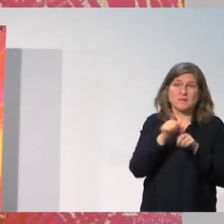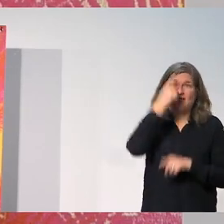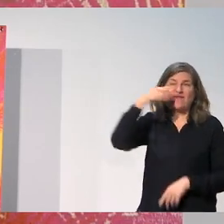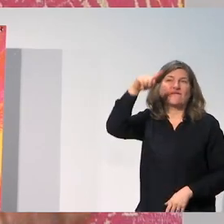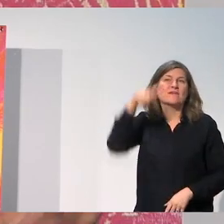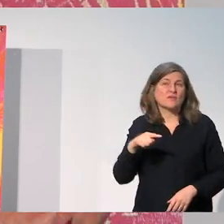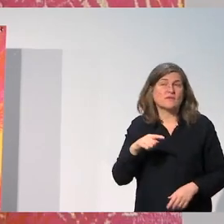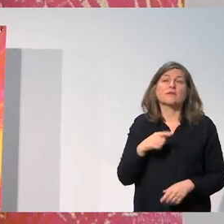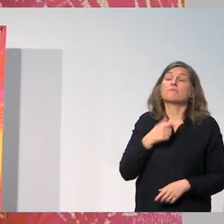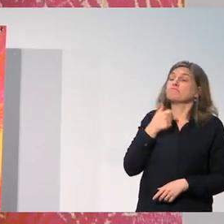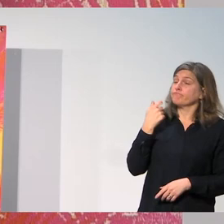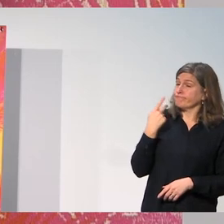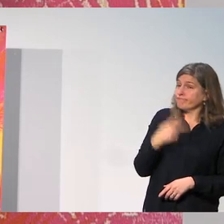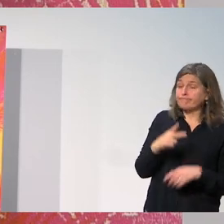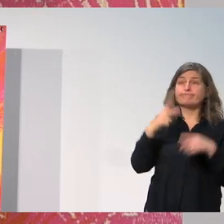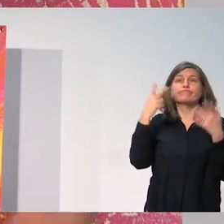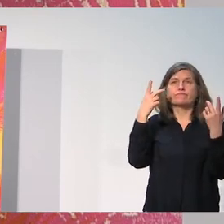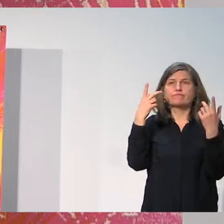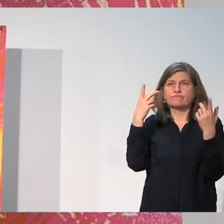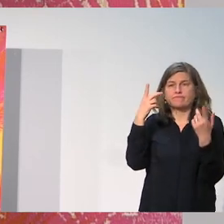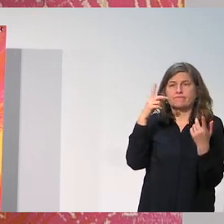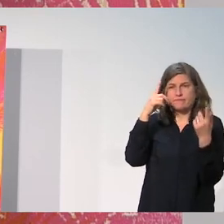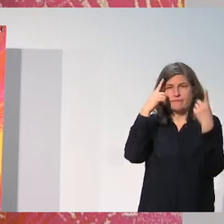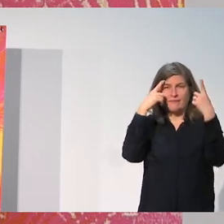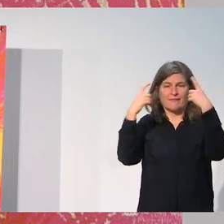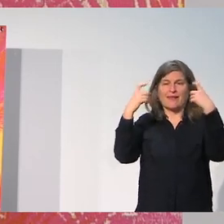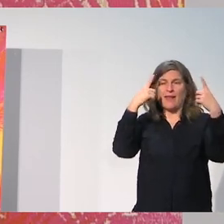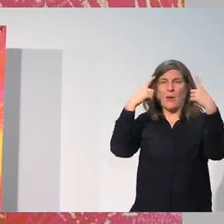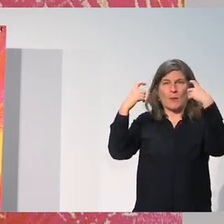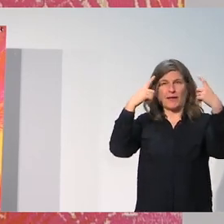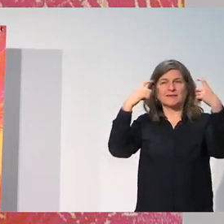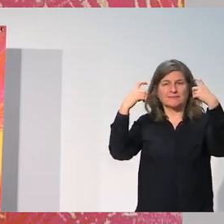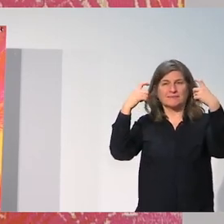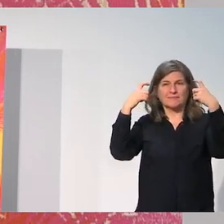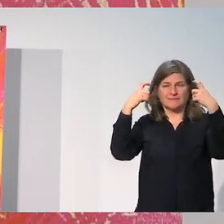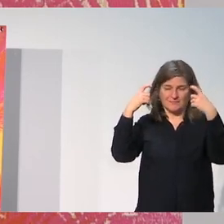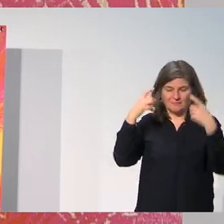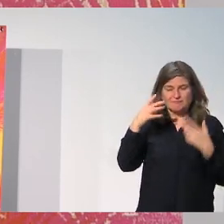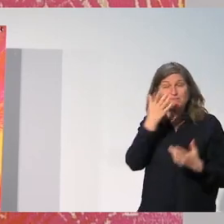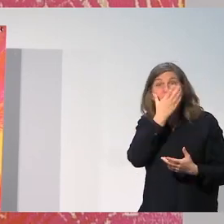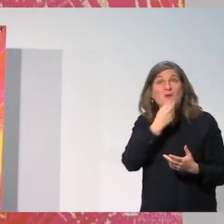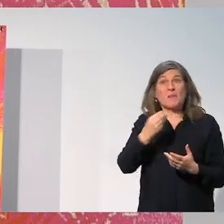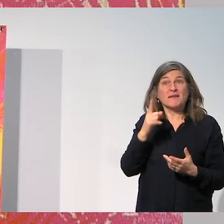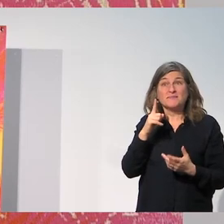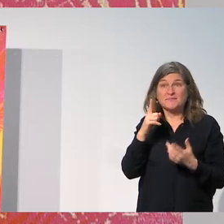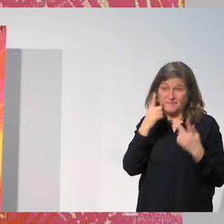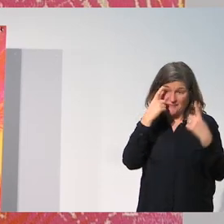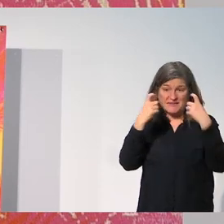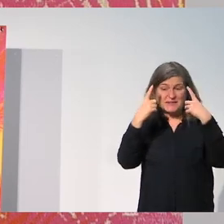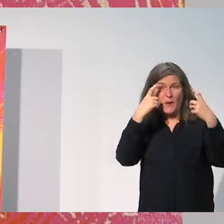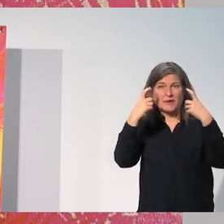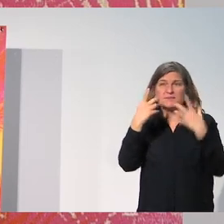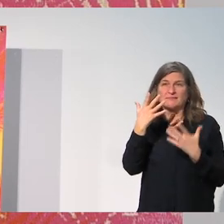une thèse poétique, bien sûr, hein, c'est pas historique, c'est pas exact, mais c'est une belle thèse et qui, je pense, a aussi quelque chose